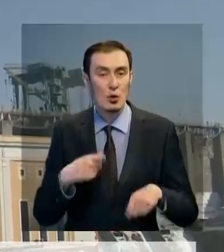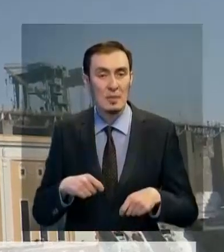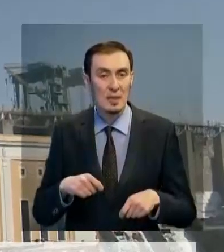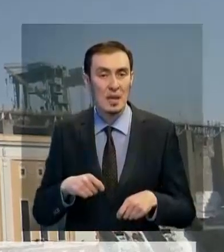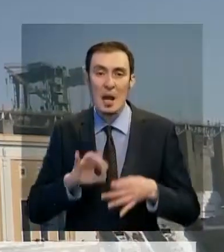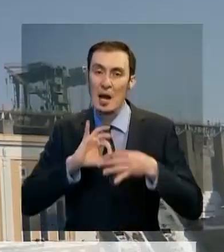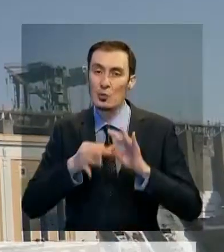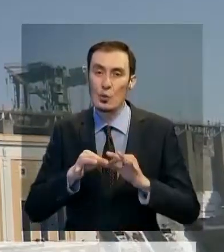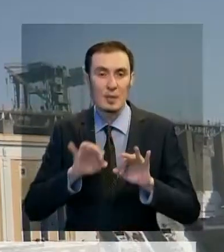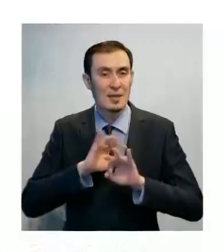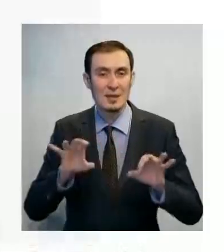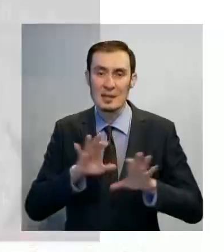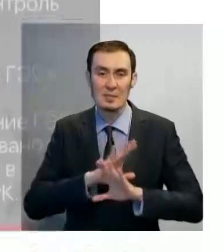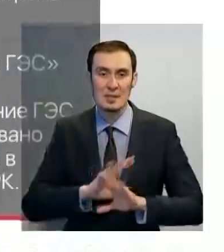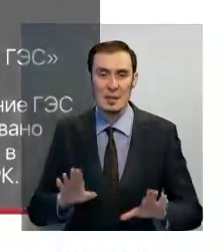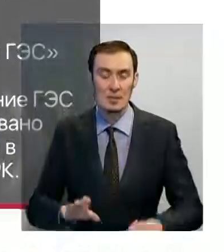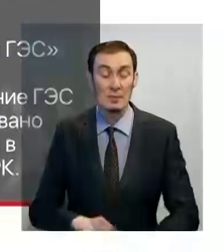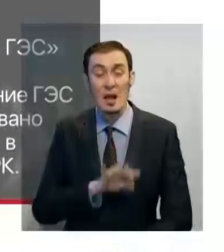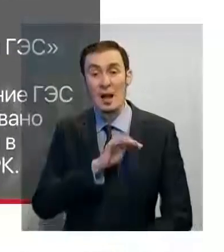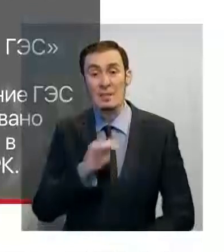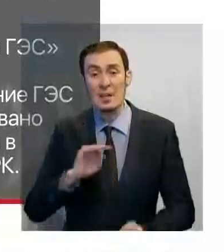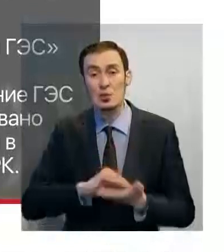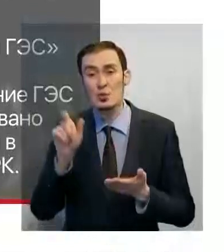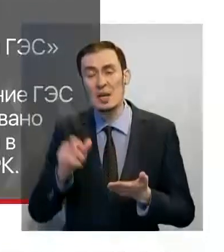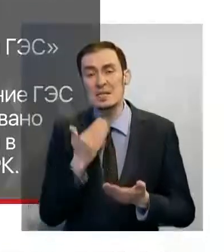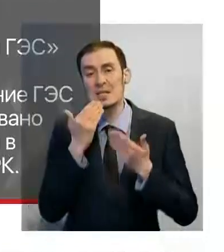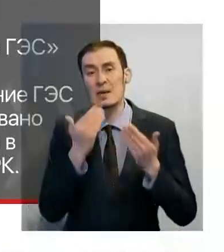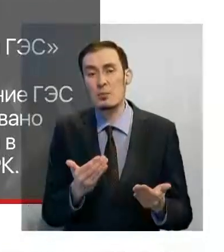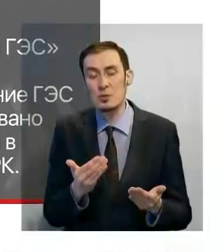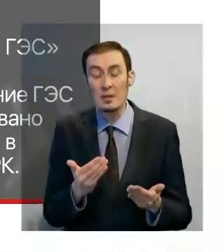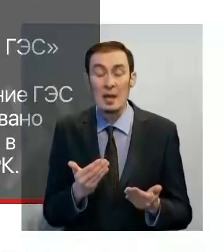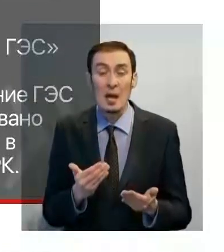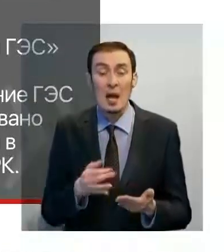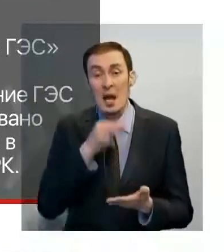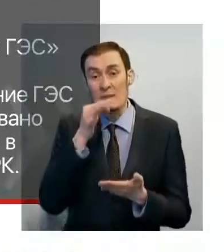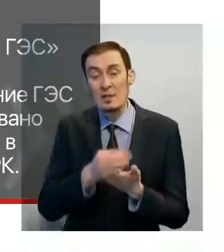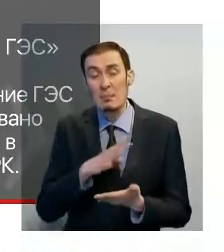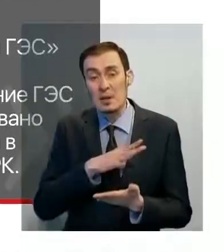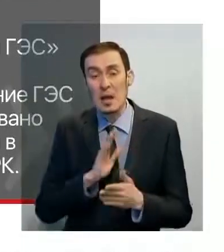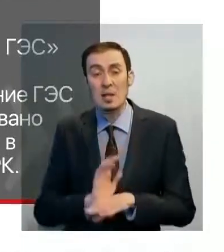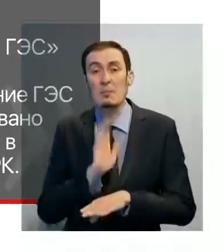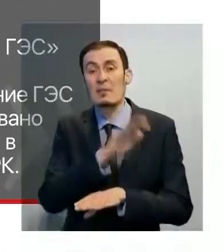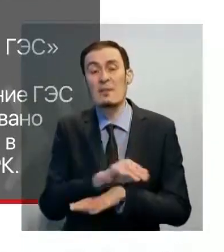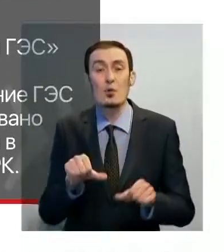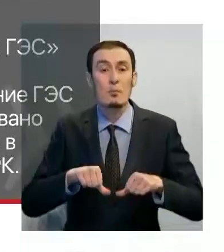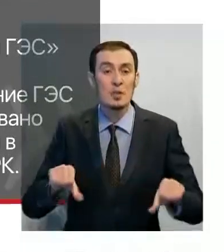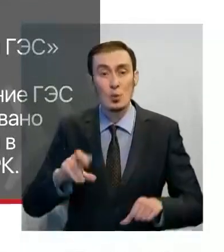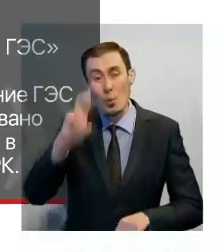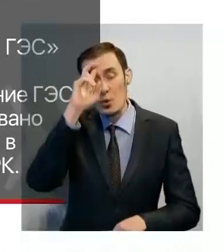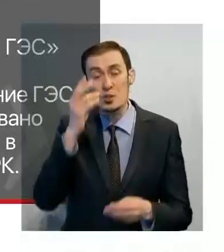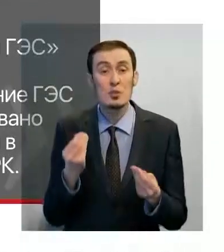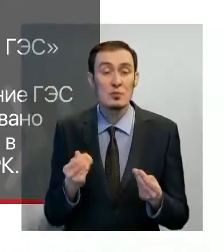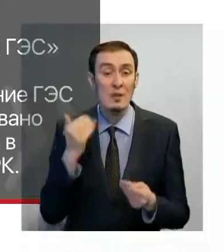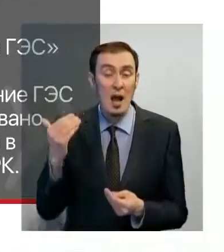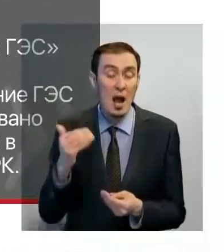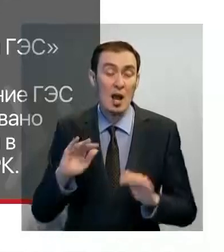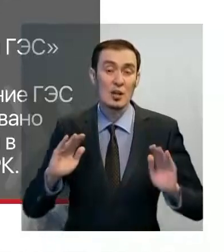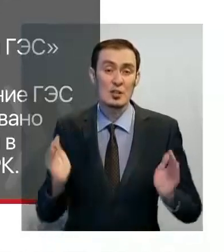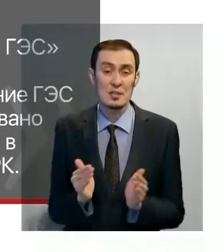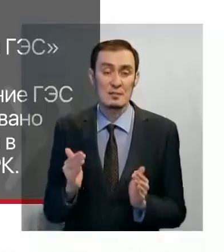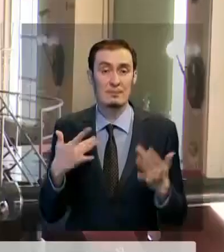особо не распространяются. Официальные журналистские запросы пресс-служба Миннацэкономики перенаправляет в Комитет госимущества,